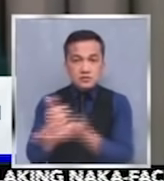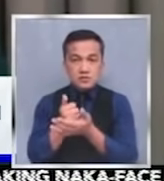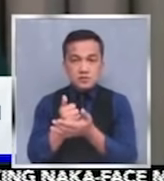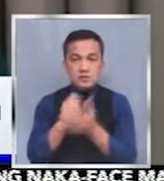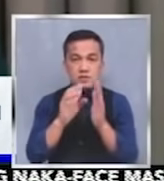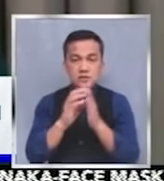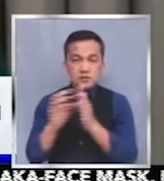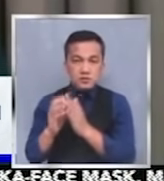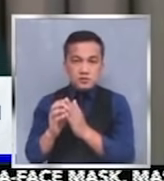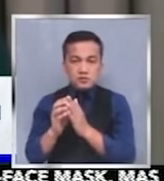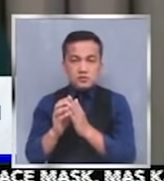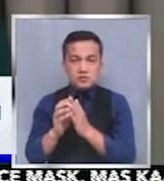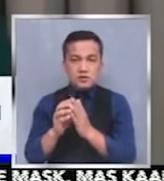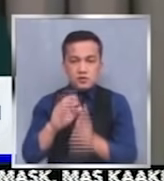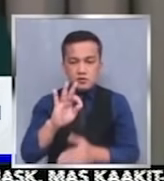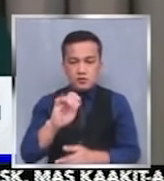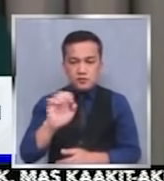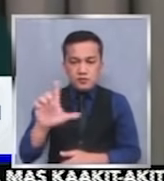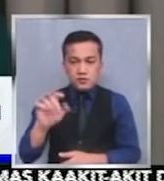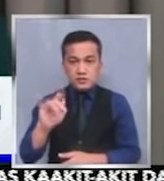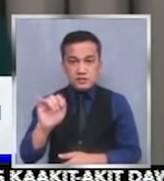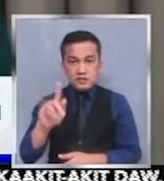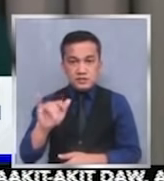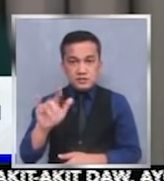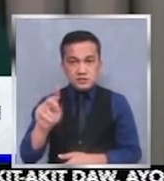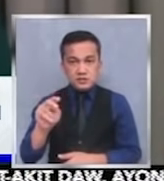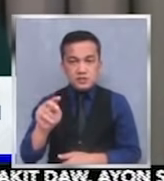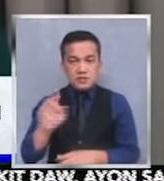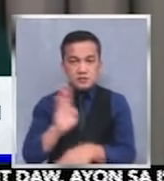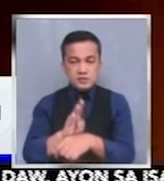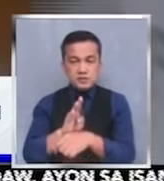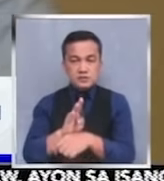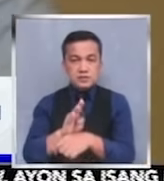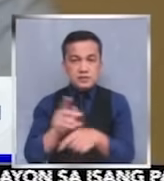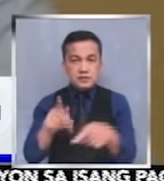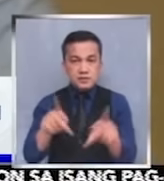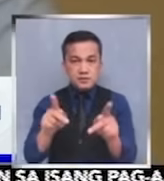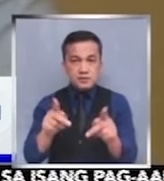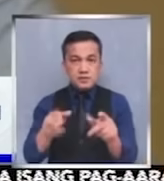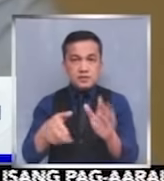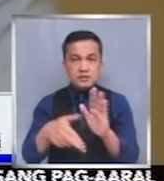full digitalization ng business permit renewal.